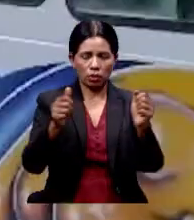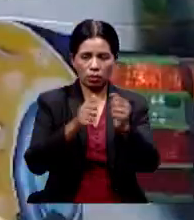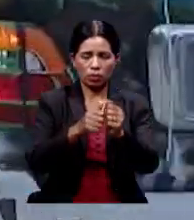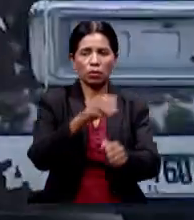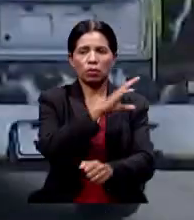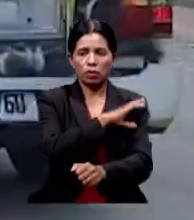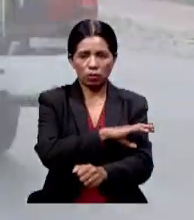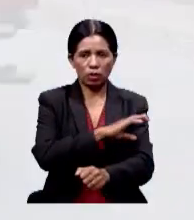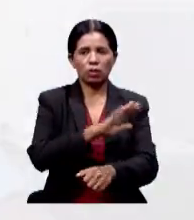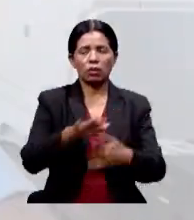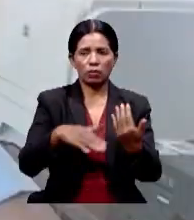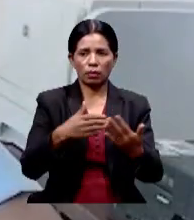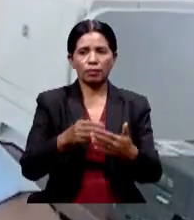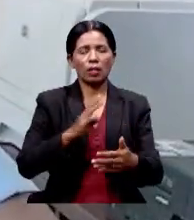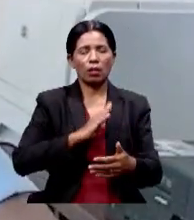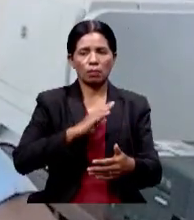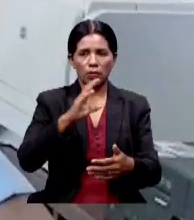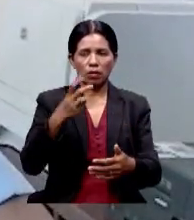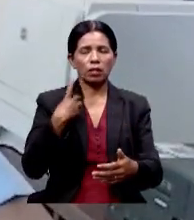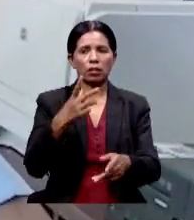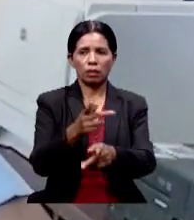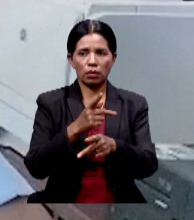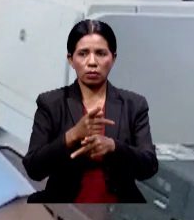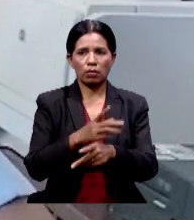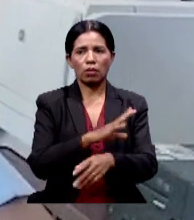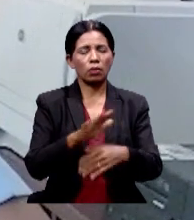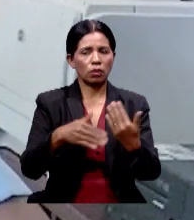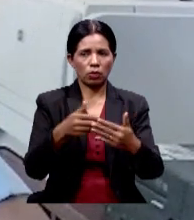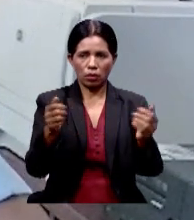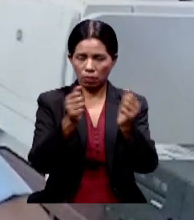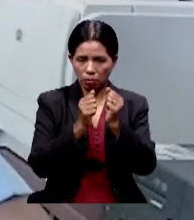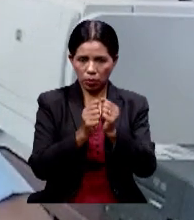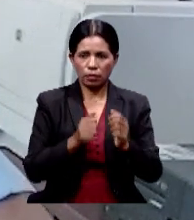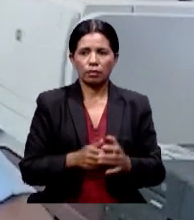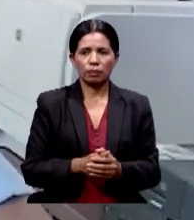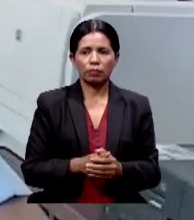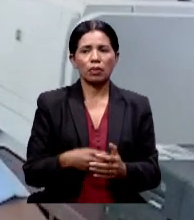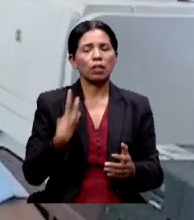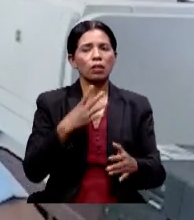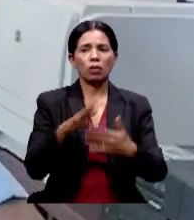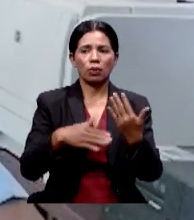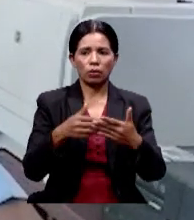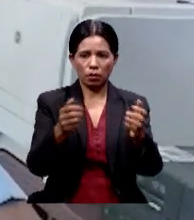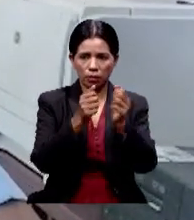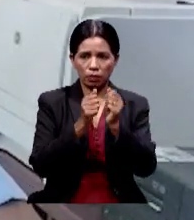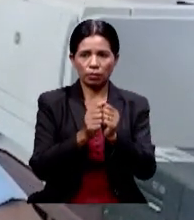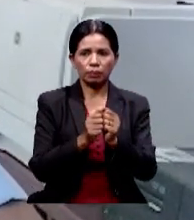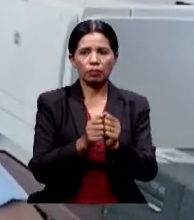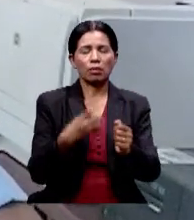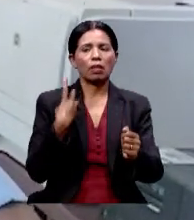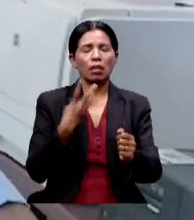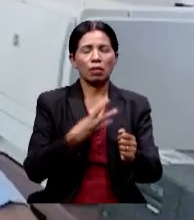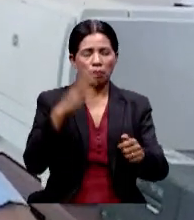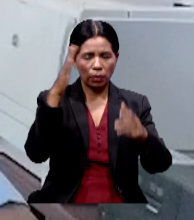siguransa. Dan kata Baucau gerne ita ta segura so itu tu tamatu. Nah, itu tamatu. Lubis kolke iha buat rumah problema